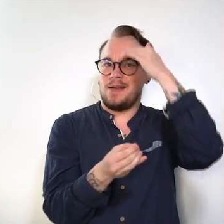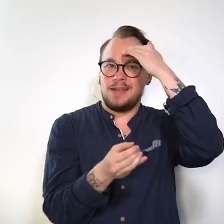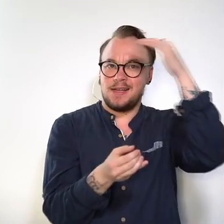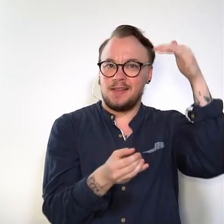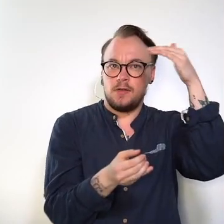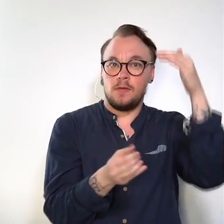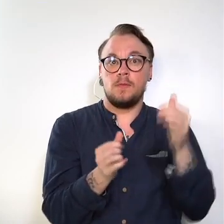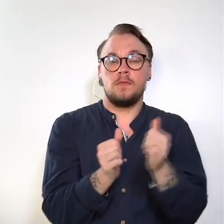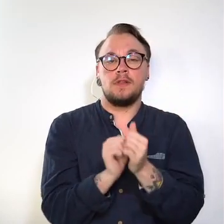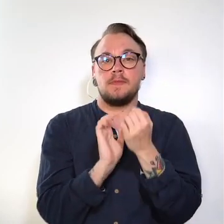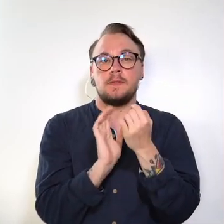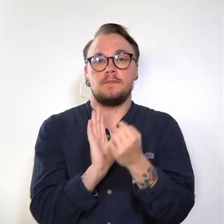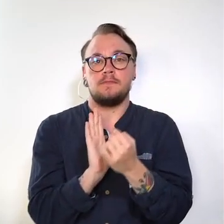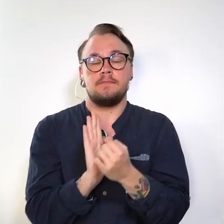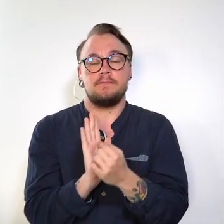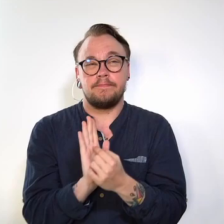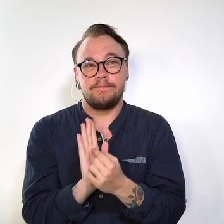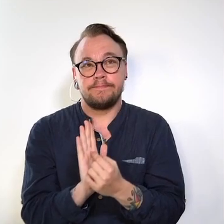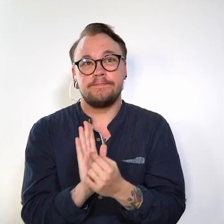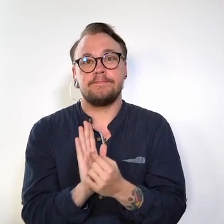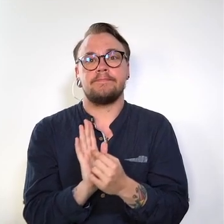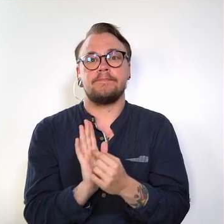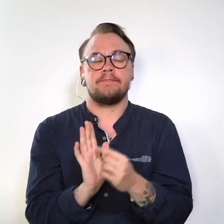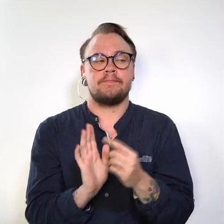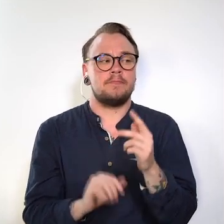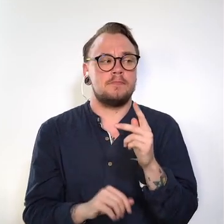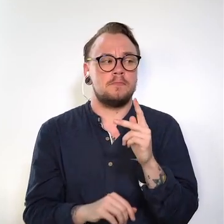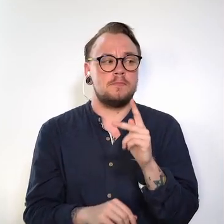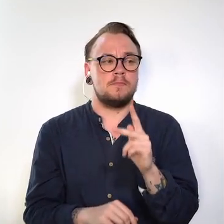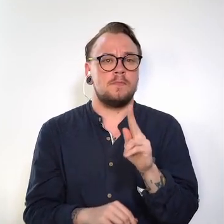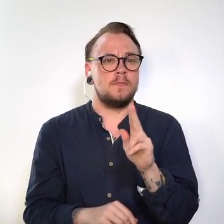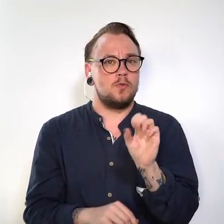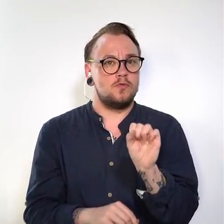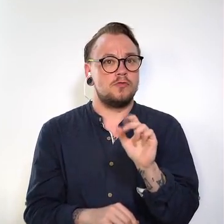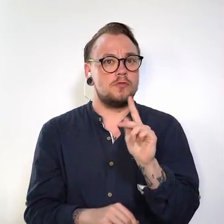Vigatmaa oli se, kun me oltiin eri reittejä yritetty, ja Kuusoski Vigatmaa oli sitten semmoinen, joka